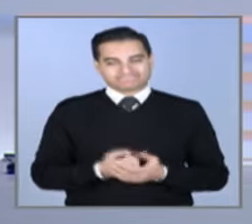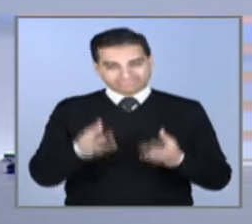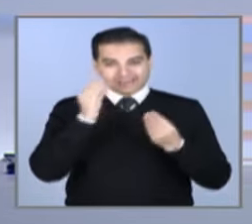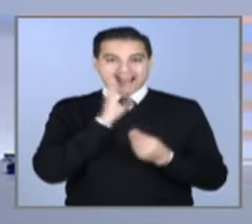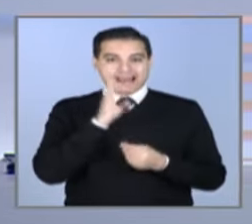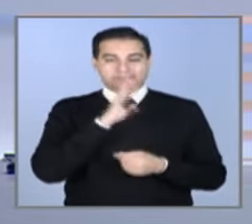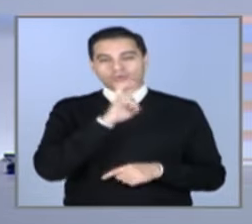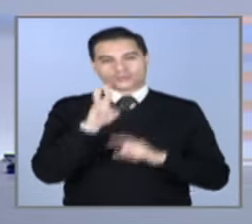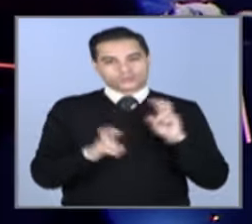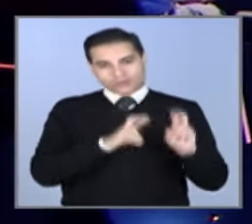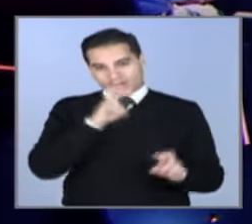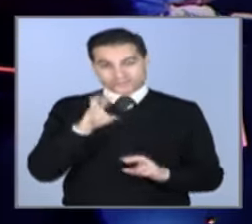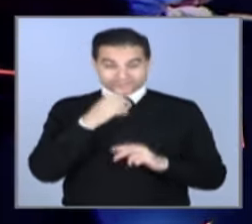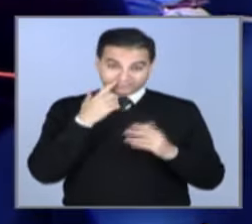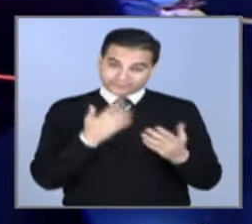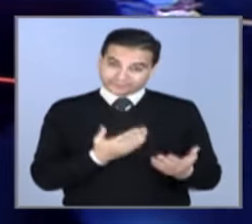علم والسؤال هو